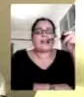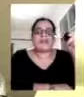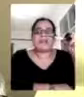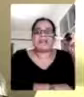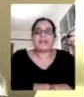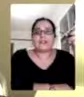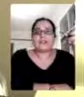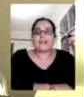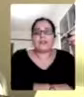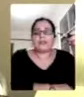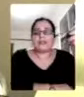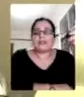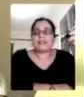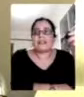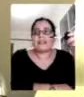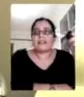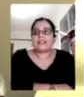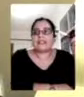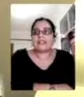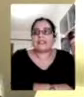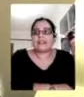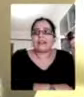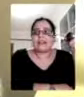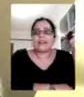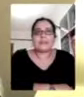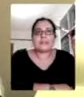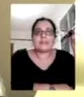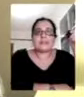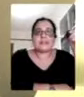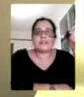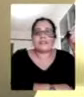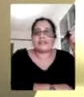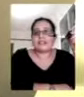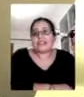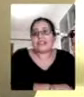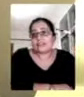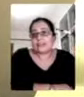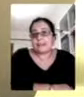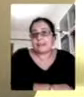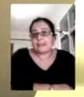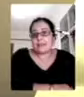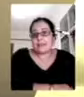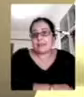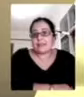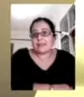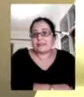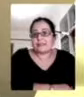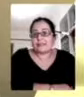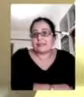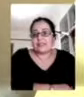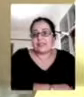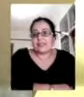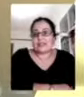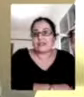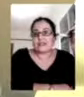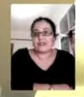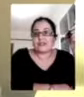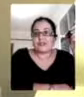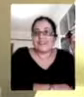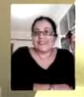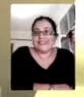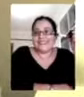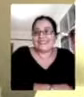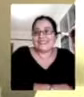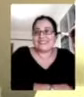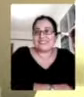geldi. Biz niye şöyle yapmıyoruz? Yani ikimizde de laptop var. Laptop'tan çünkü senelerdir bağlanılmadığı için en son